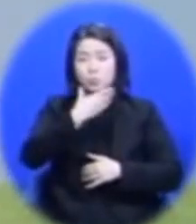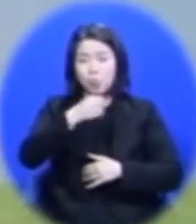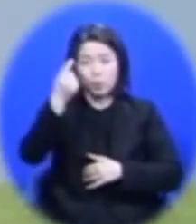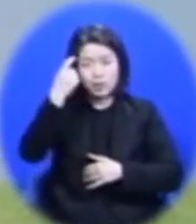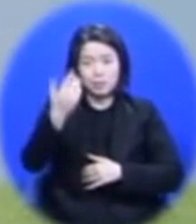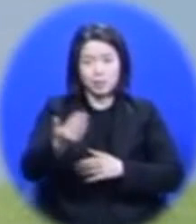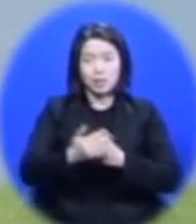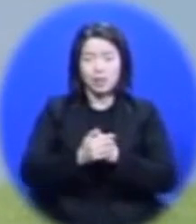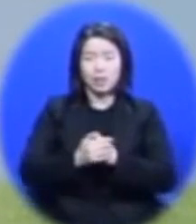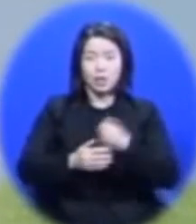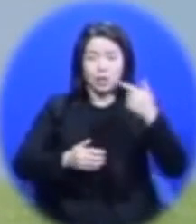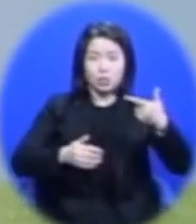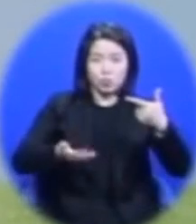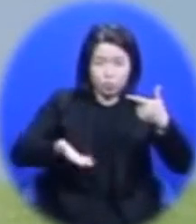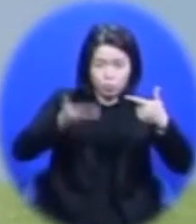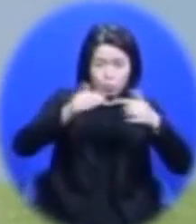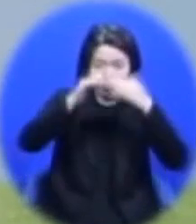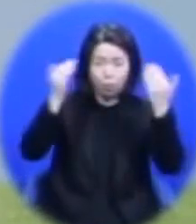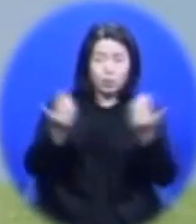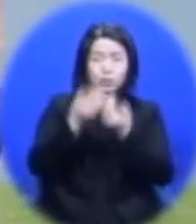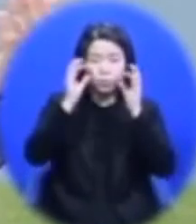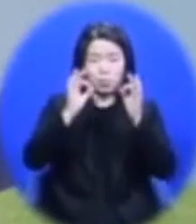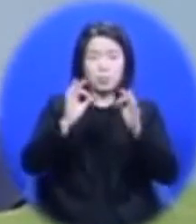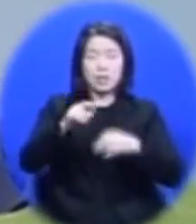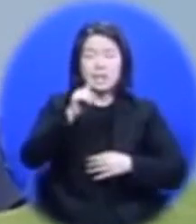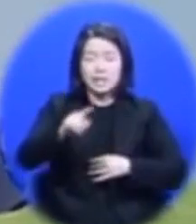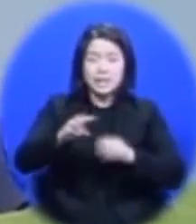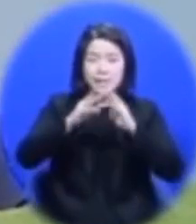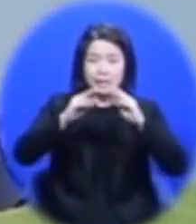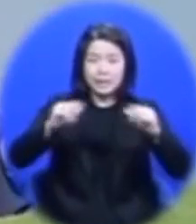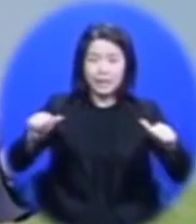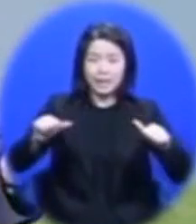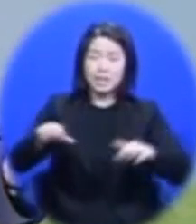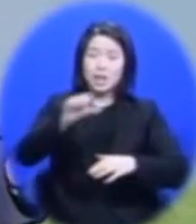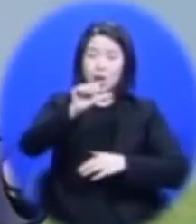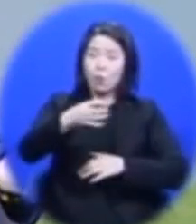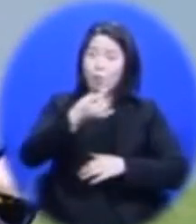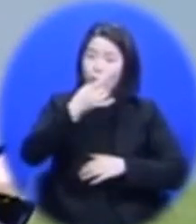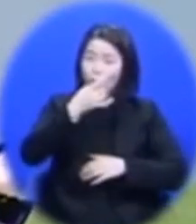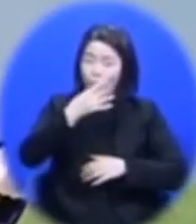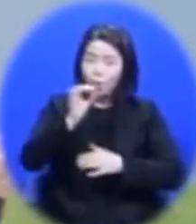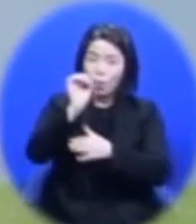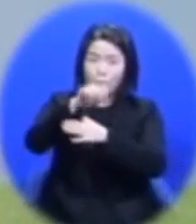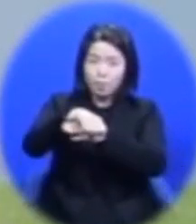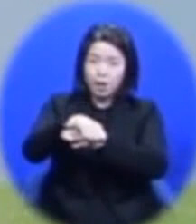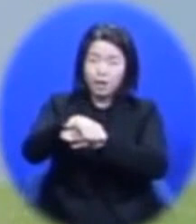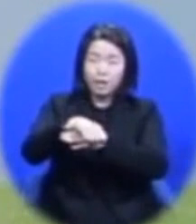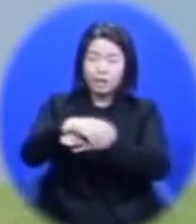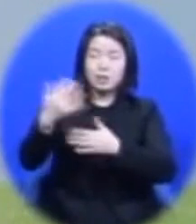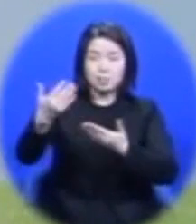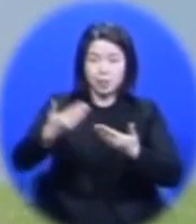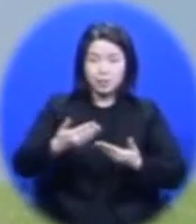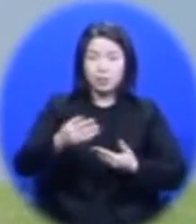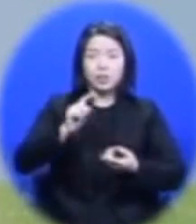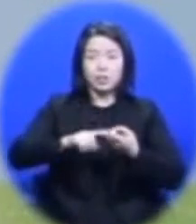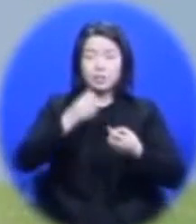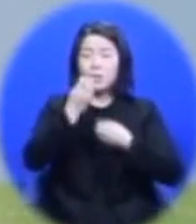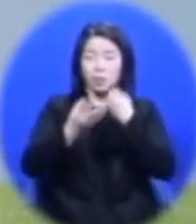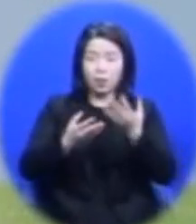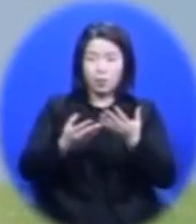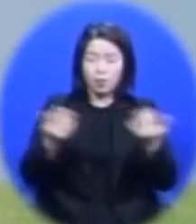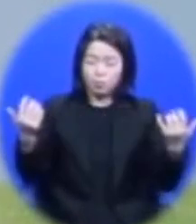받았을까요? 6절 전반에 보면은 이 땅이 오곡 백과를 냈으니라고 그렇게 고백하는 거 보면